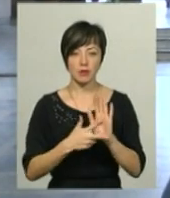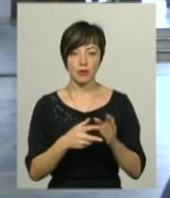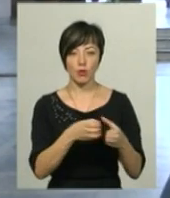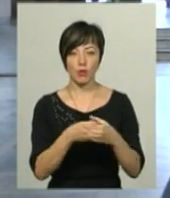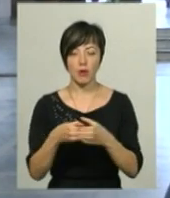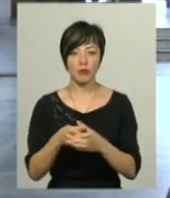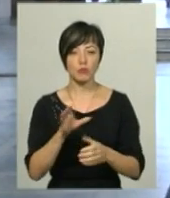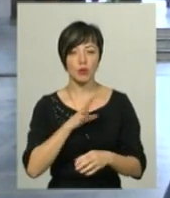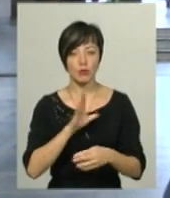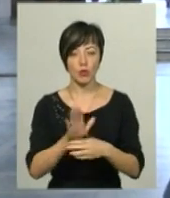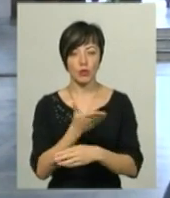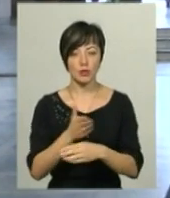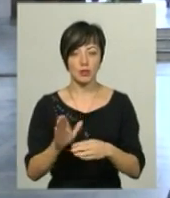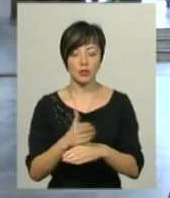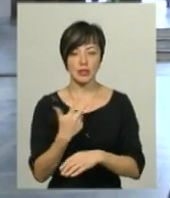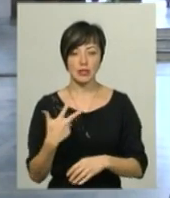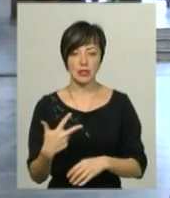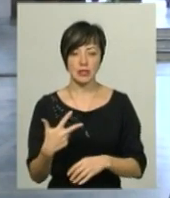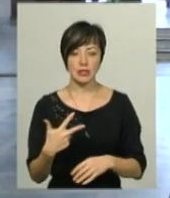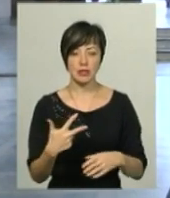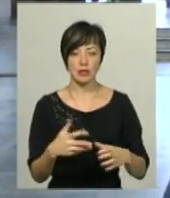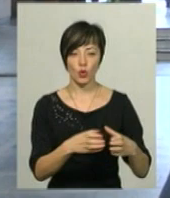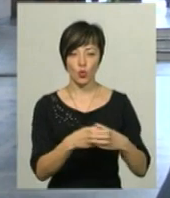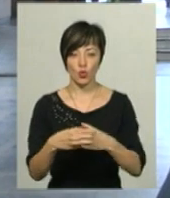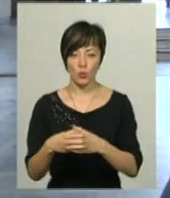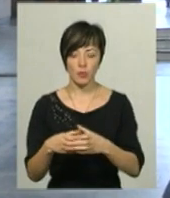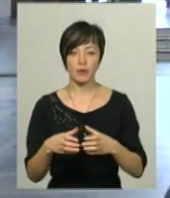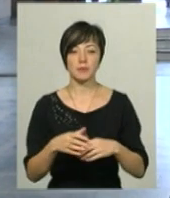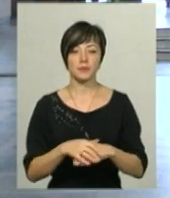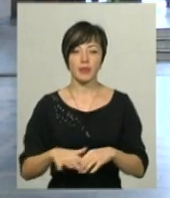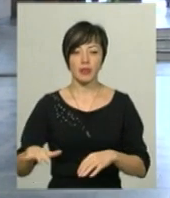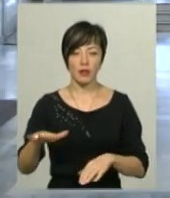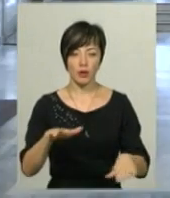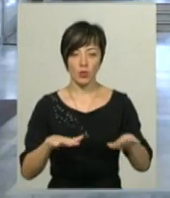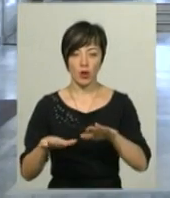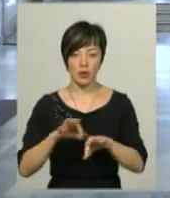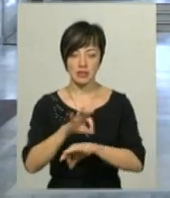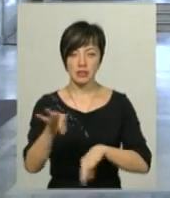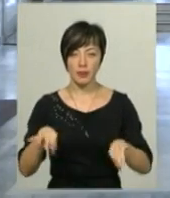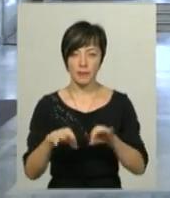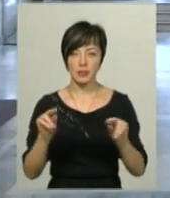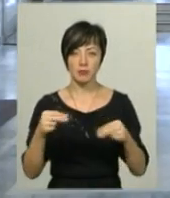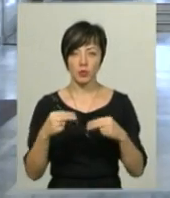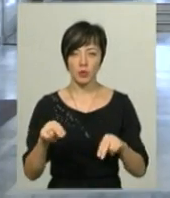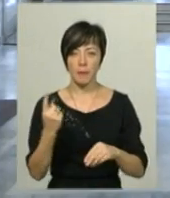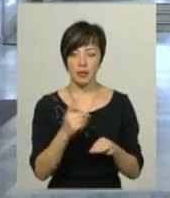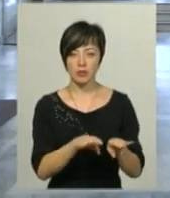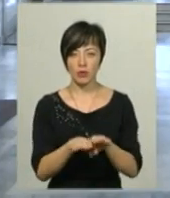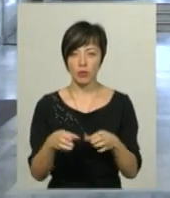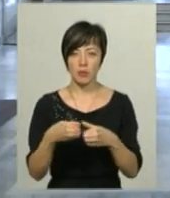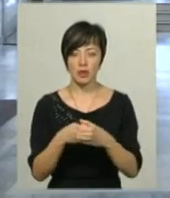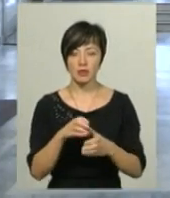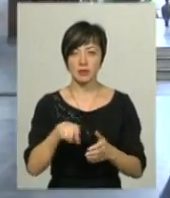Вони були поділені на три групи по територіальній такій схемі. Чемпіоном першої ліги стала